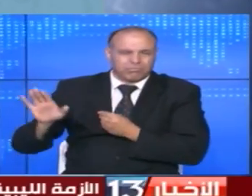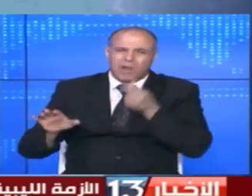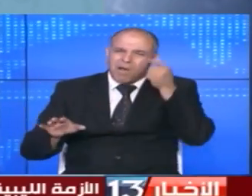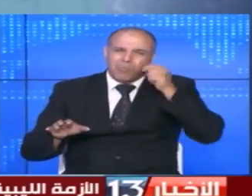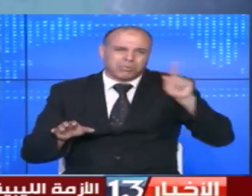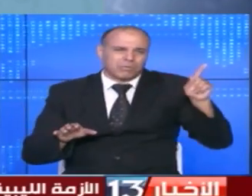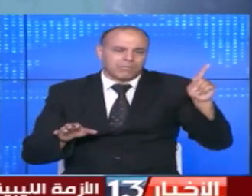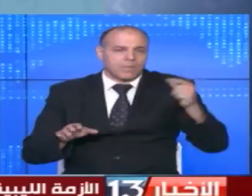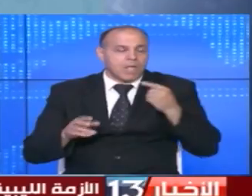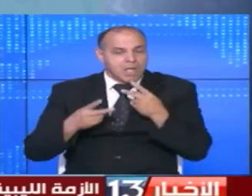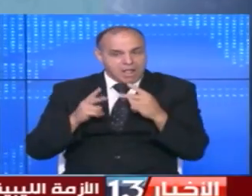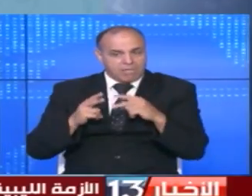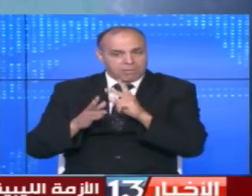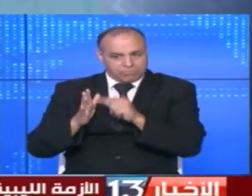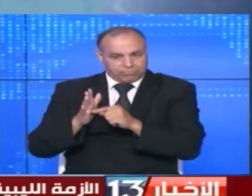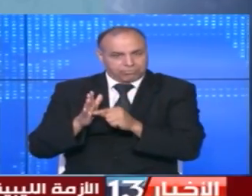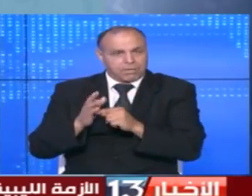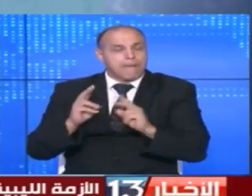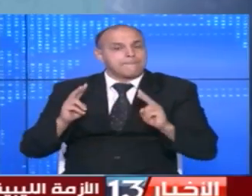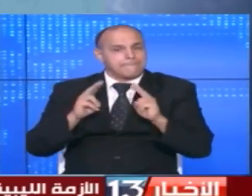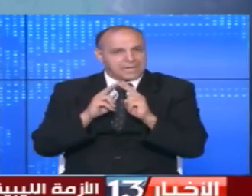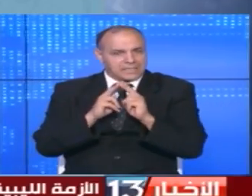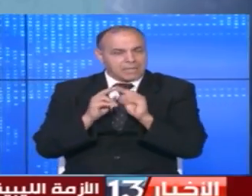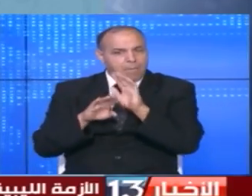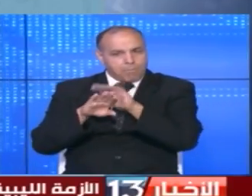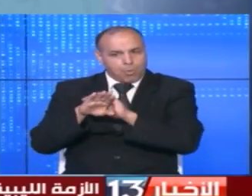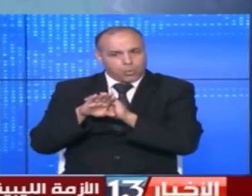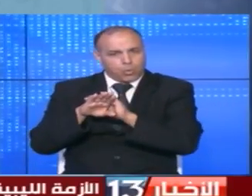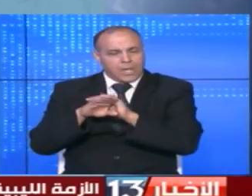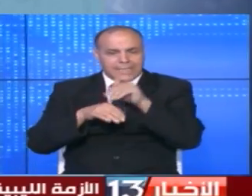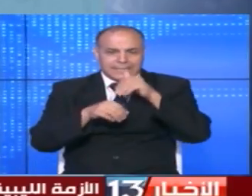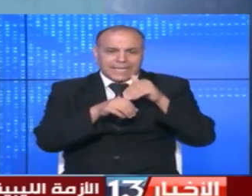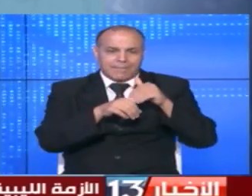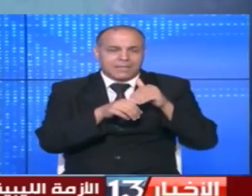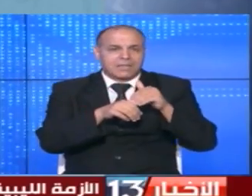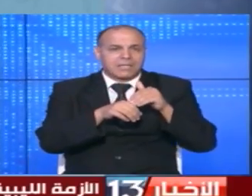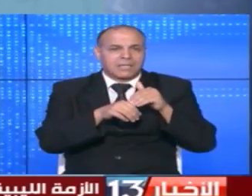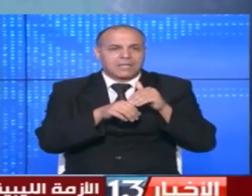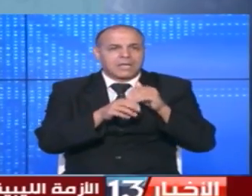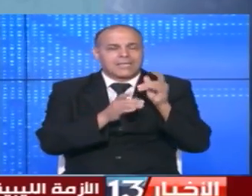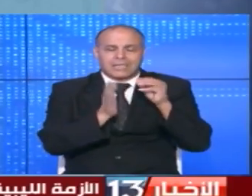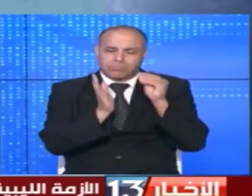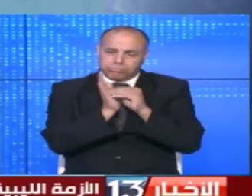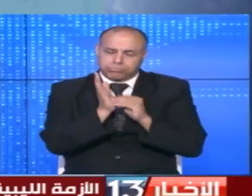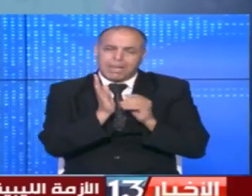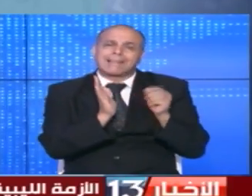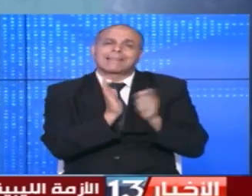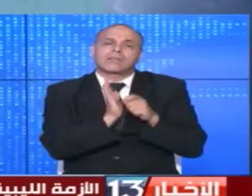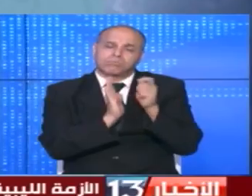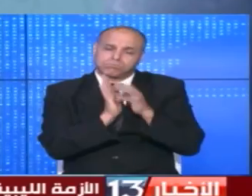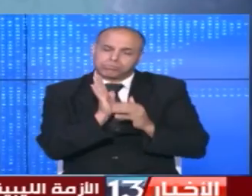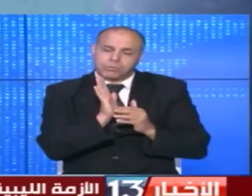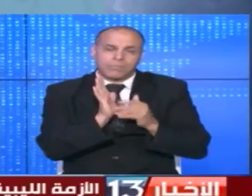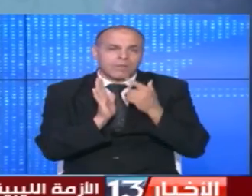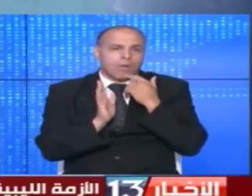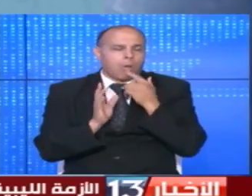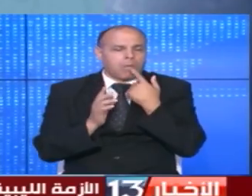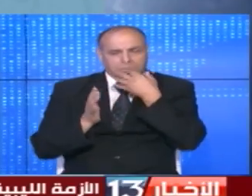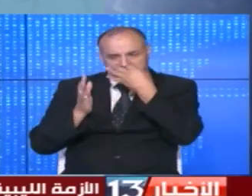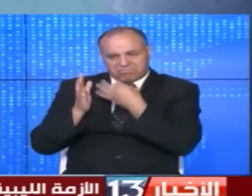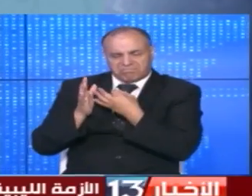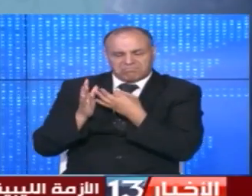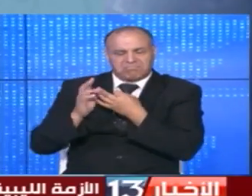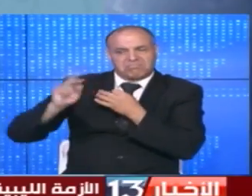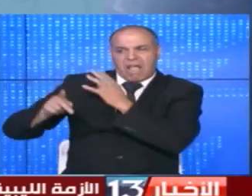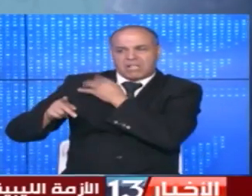وان الاتفاق الذي تم في باريس كان ينص على اجراء انتخابات ب تواريخ محدده وهو ما لم يلتزم به الطرف